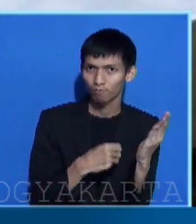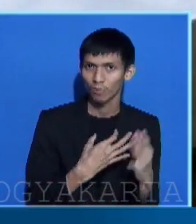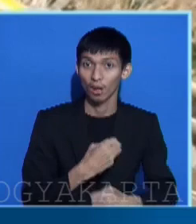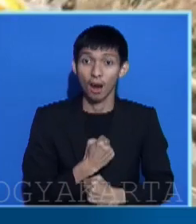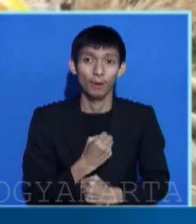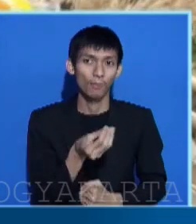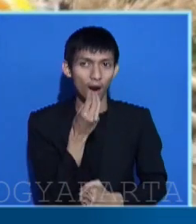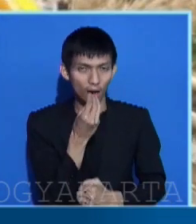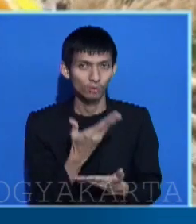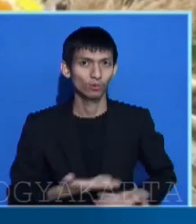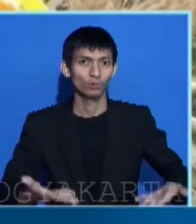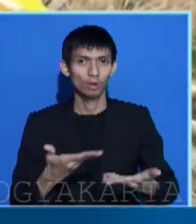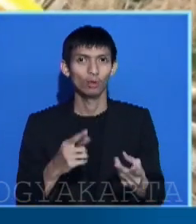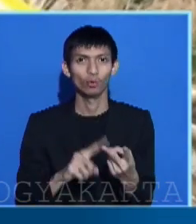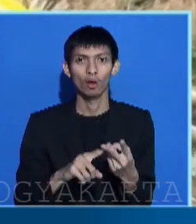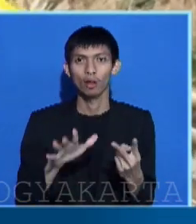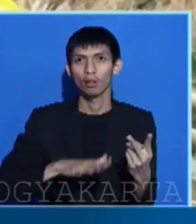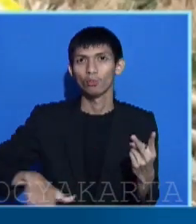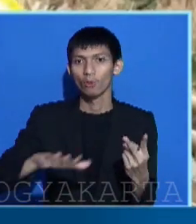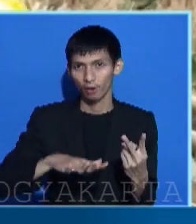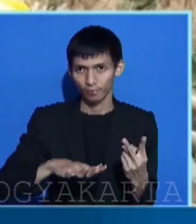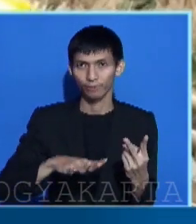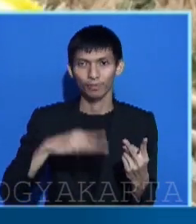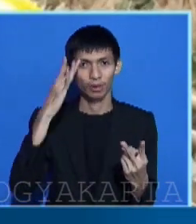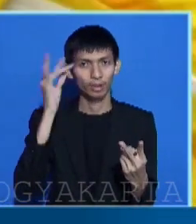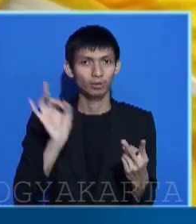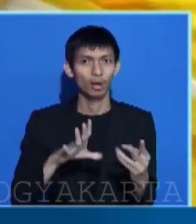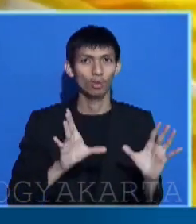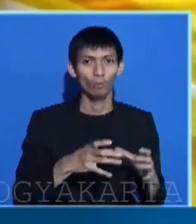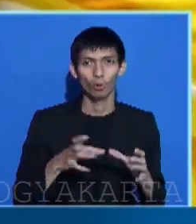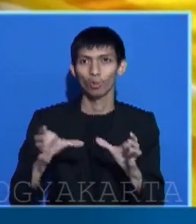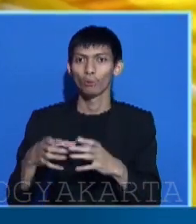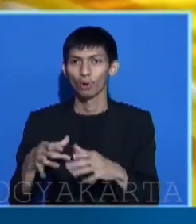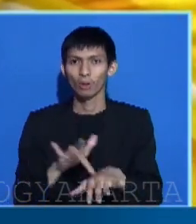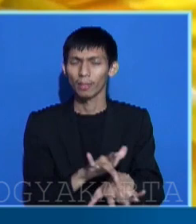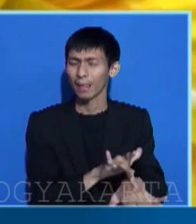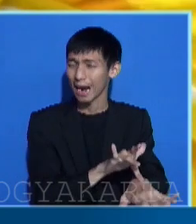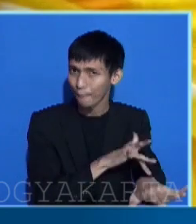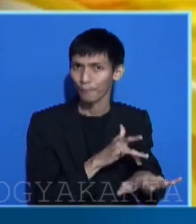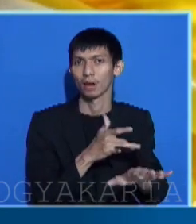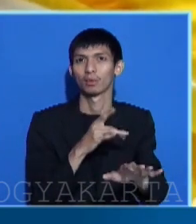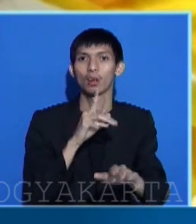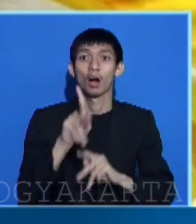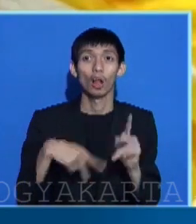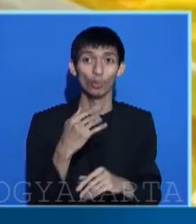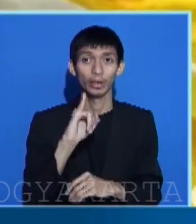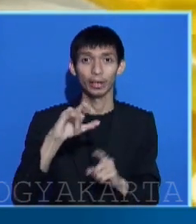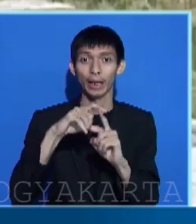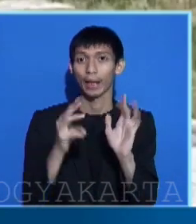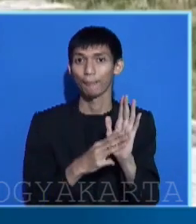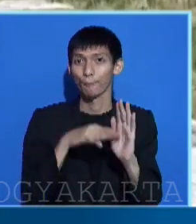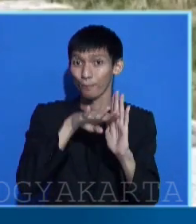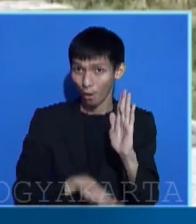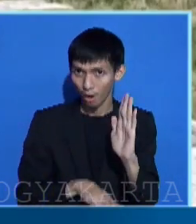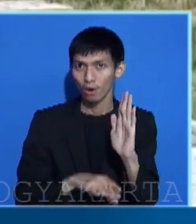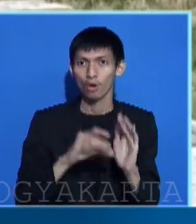sosial dan ketahanan lingkungan sebuah desa diklasifikasikan sangat Tertinggal jika IDM kurang dari